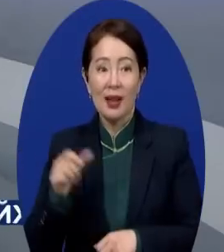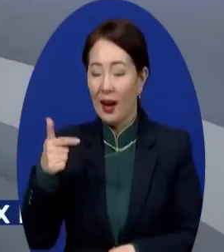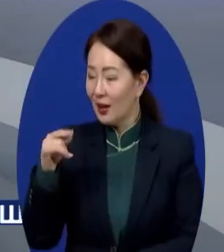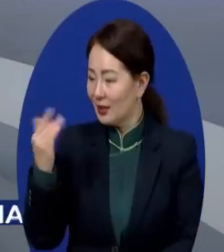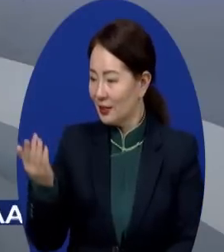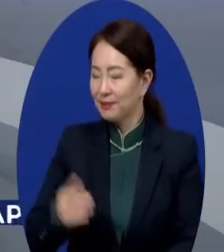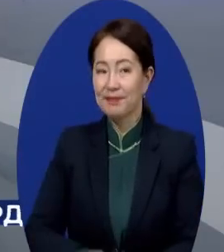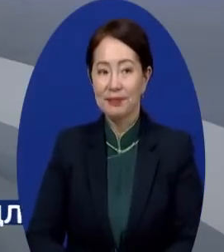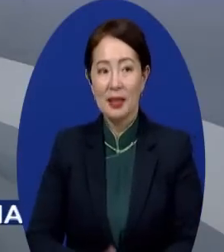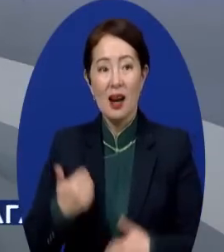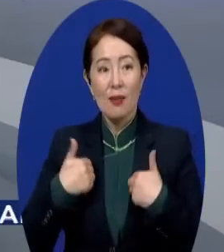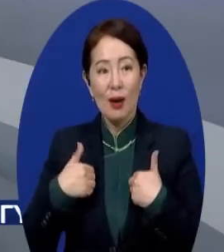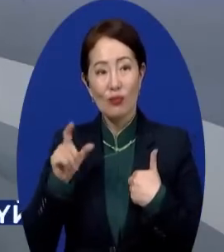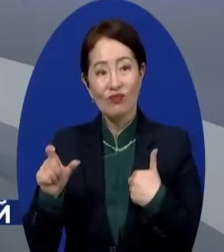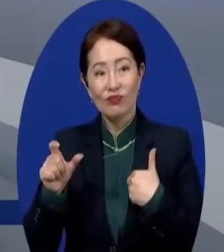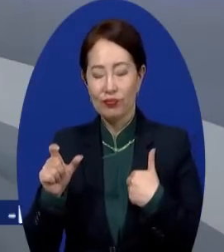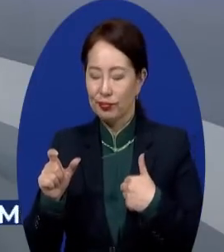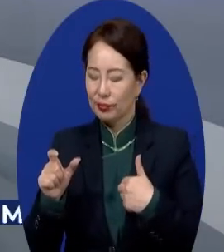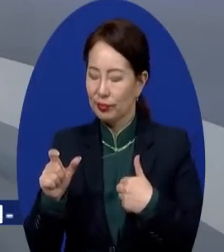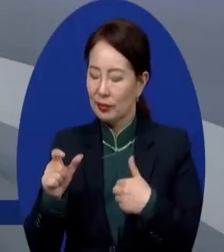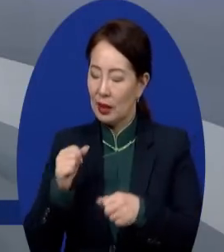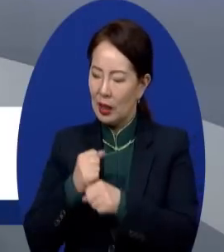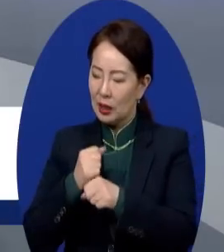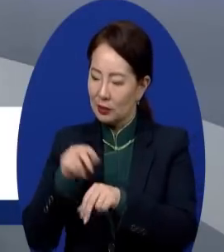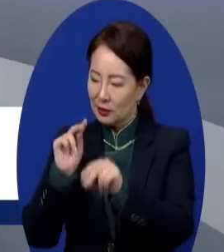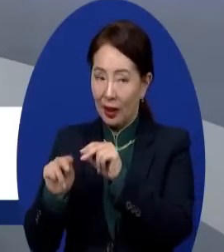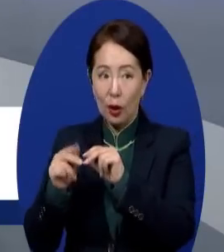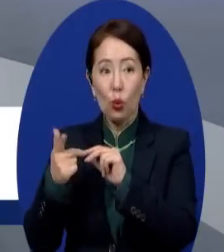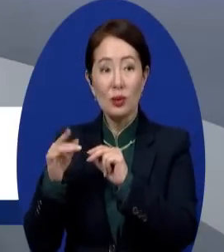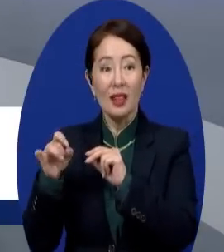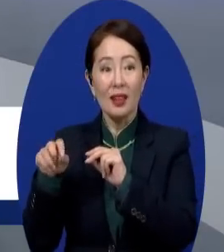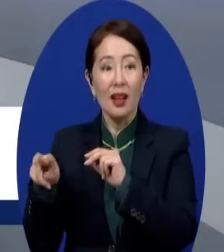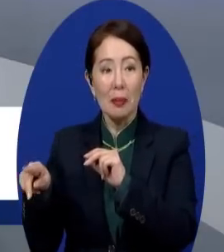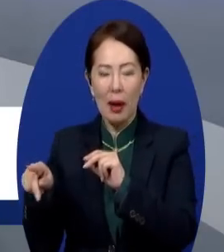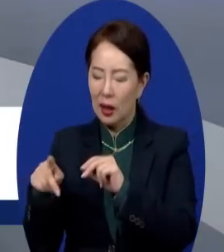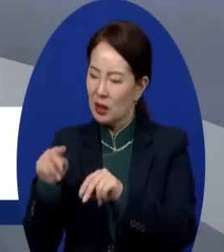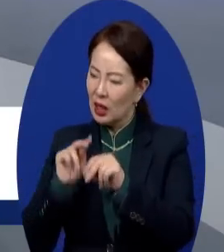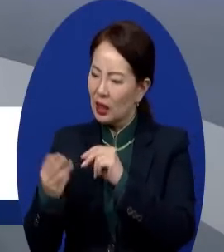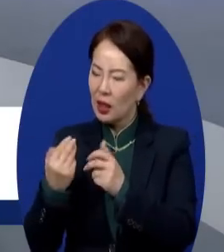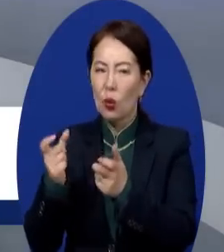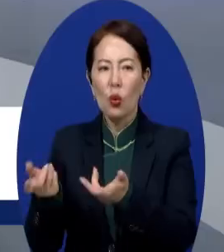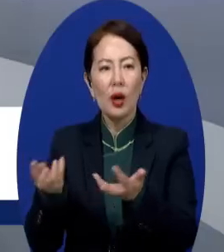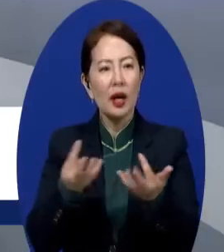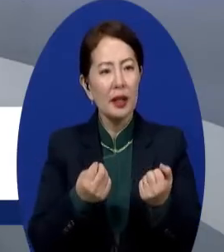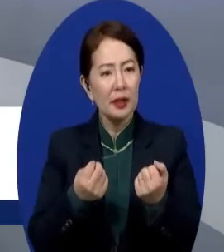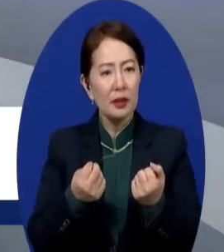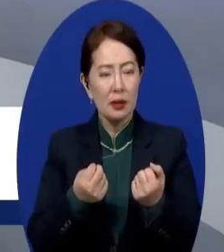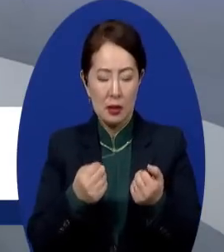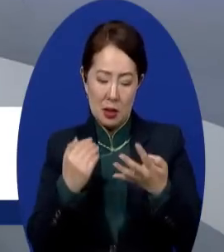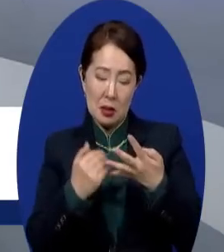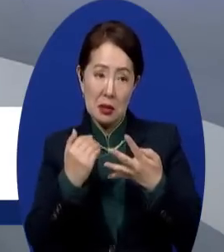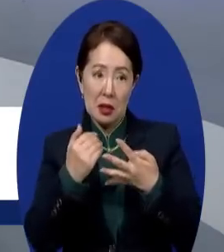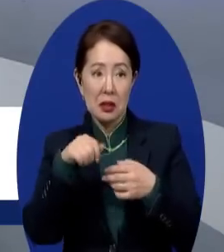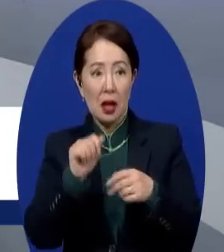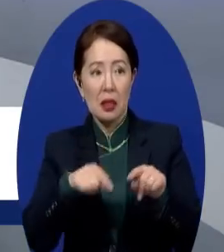Эрдэнэ, багшийн гүйцэтгэлийн үнэлгээний шалгалт өнөөдөр эхэлж байгаа. Энэ шалгалтад ер нь хэдэн сургуулийн хэдэн багш хамрагдаж байгаа юм бол за дээрээс нь шатлсан байдлаар